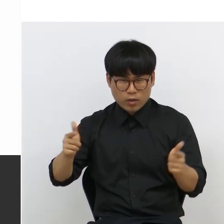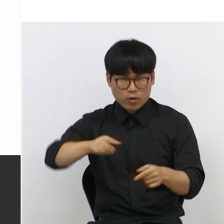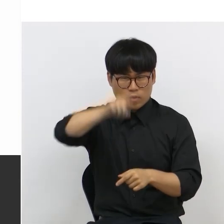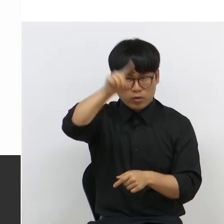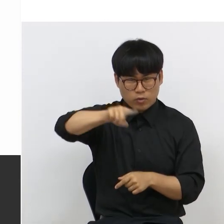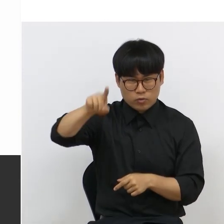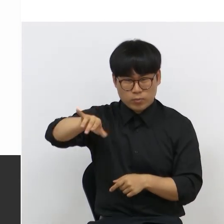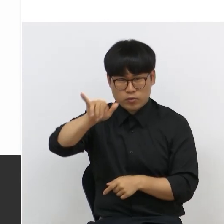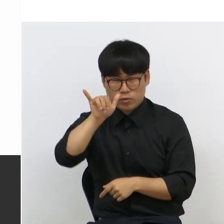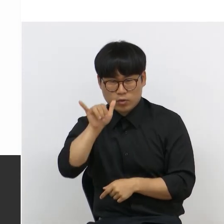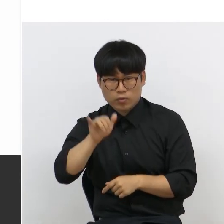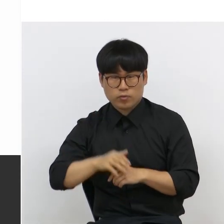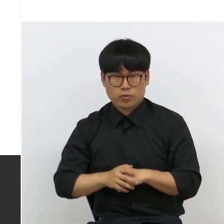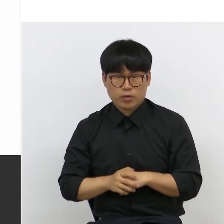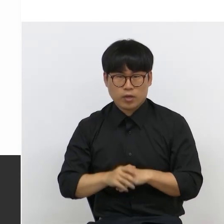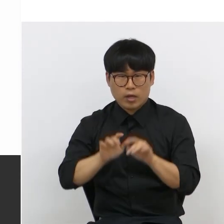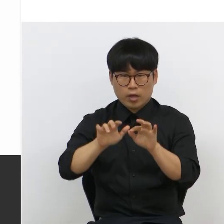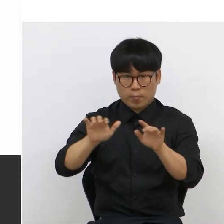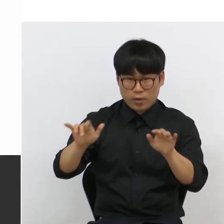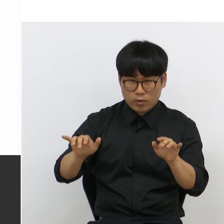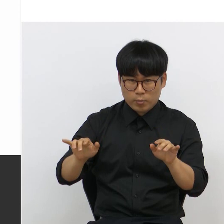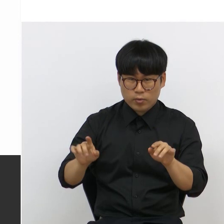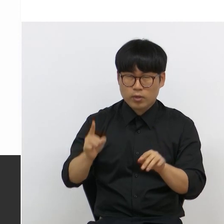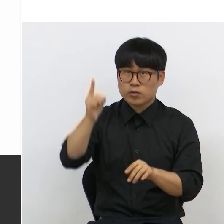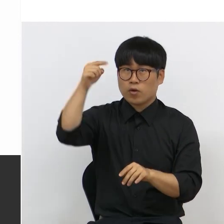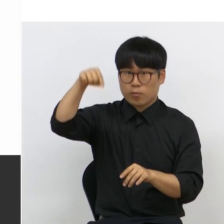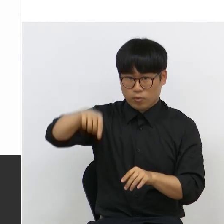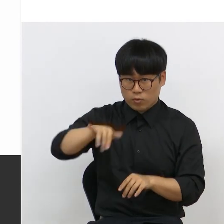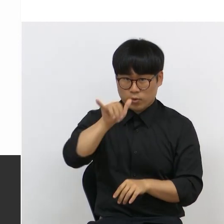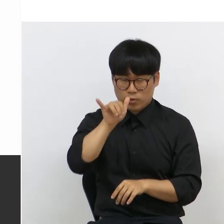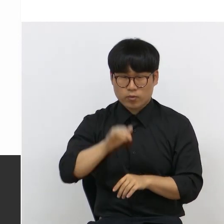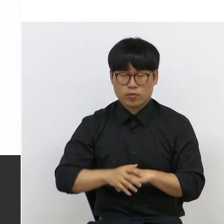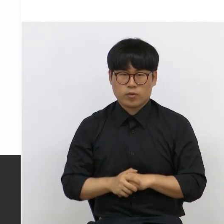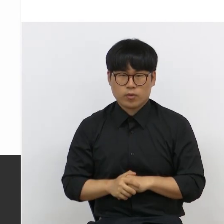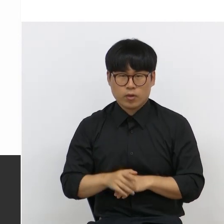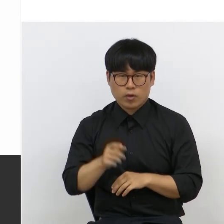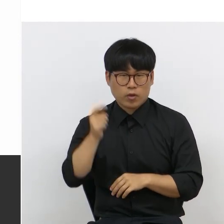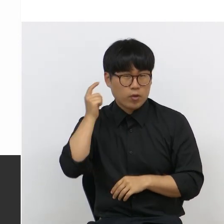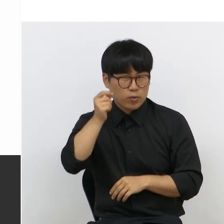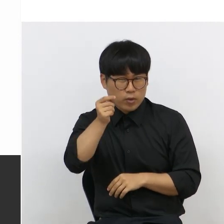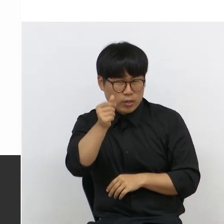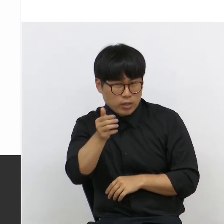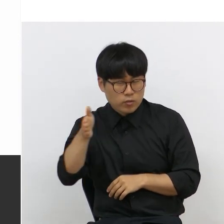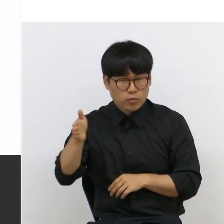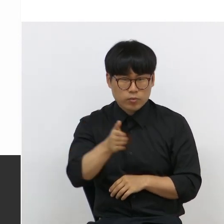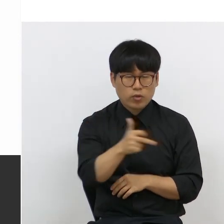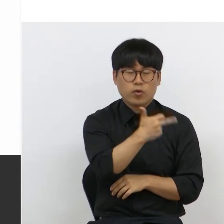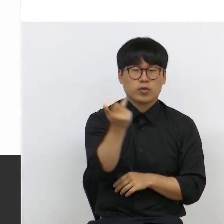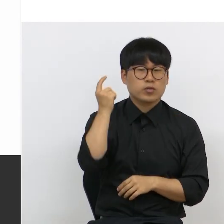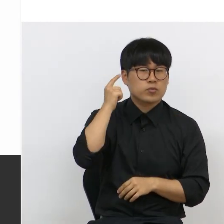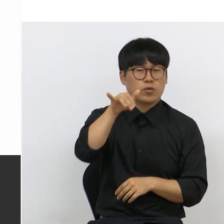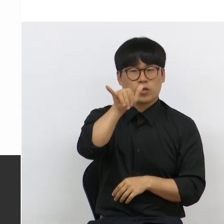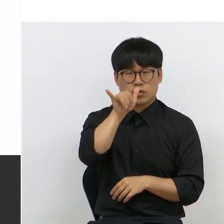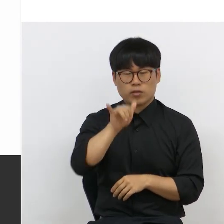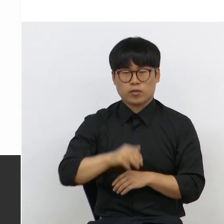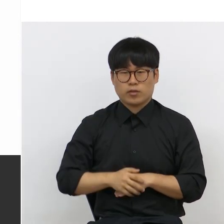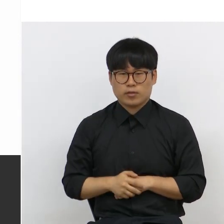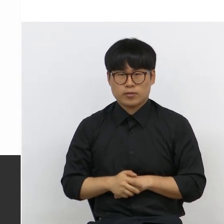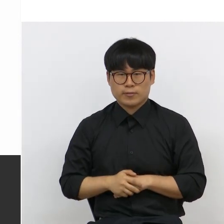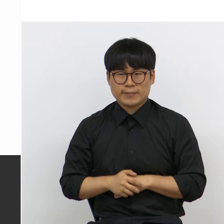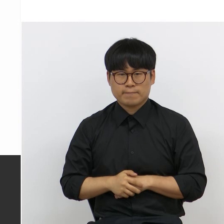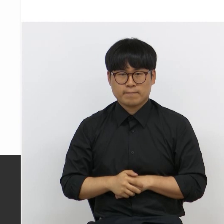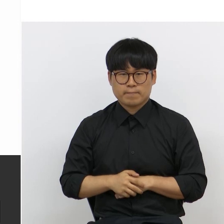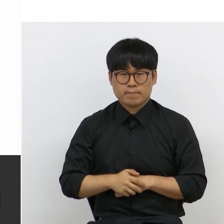있고요. 피아노 건반으로 치면 저음부터 고음까지 있고, 그다음에 소리가 작은 소리부터 큰 소리까지, 이게 우리가 흔하게